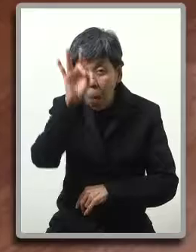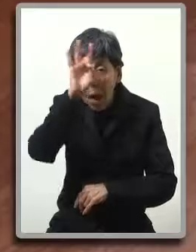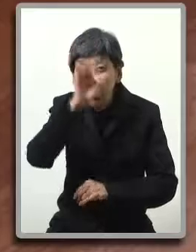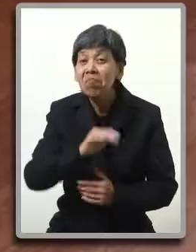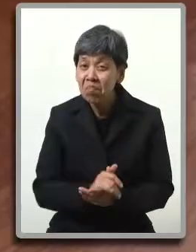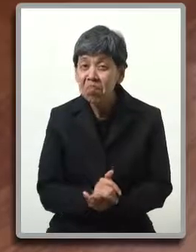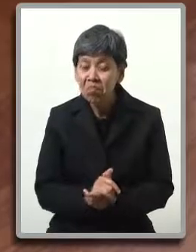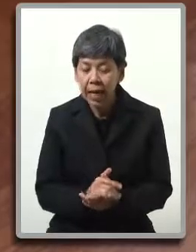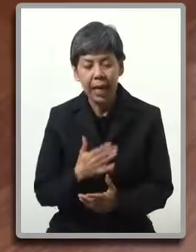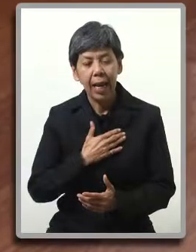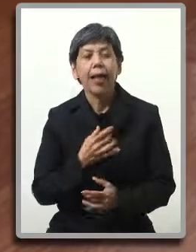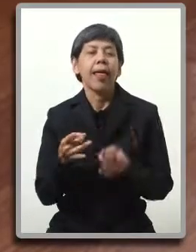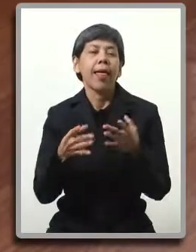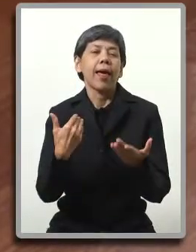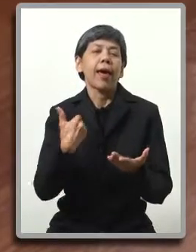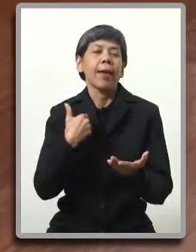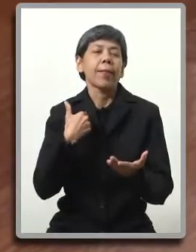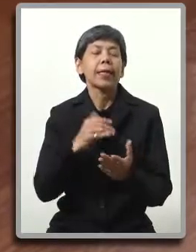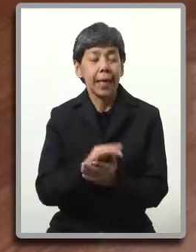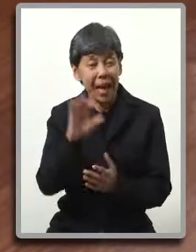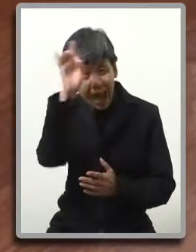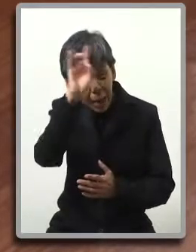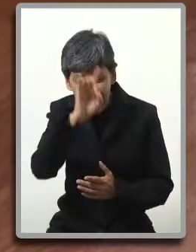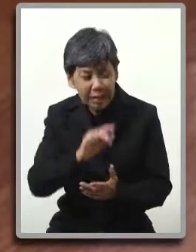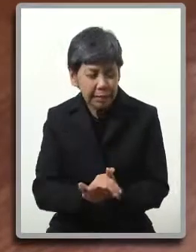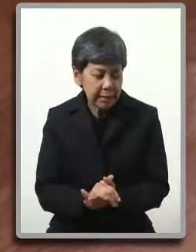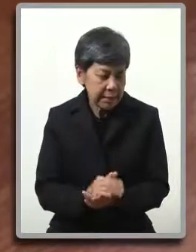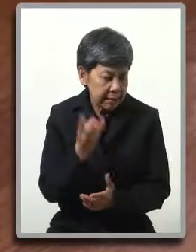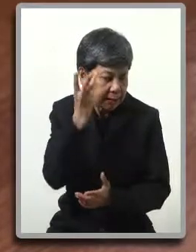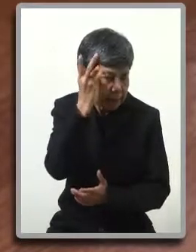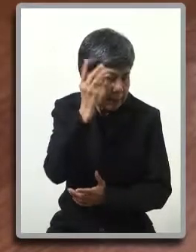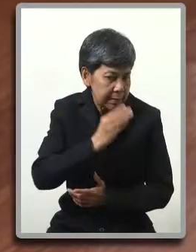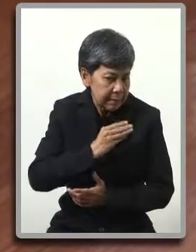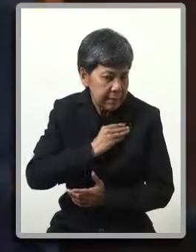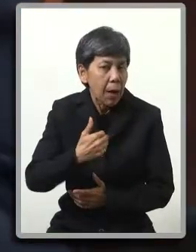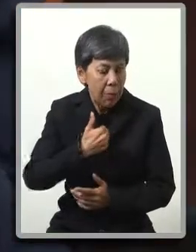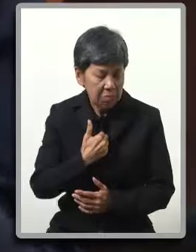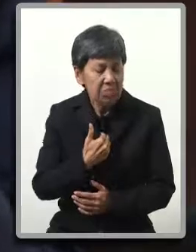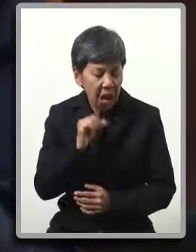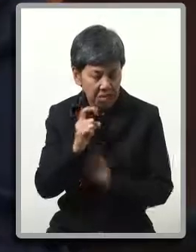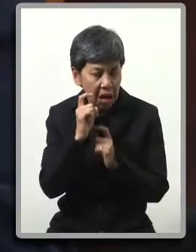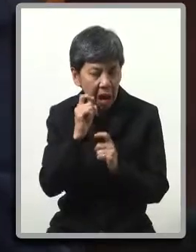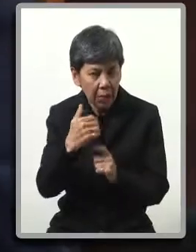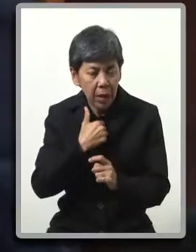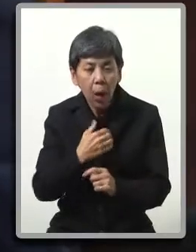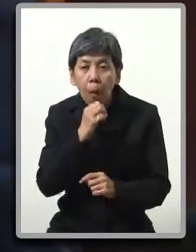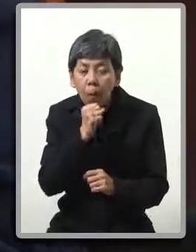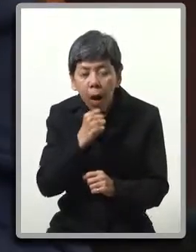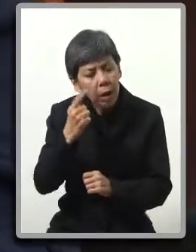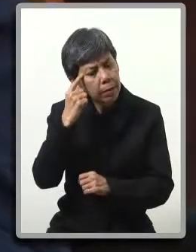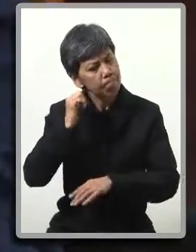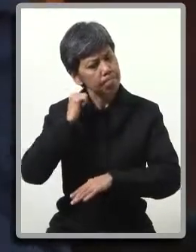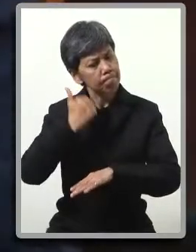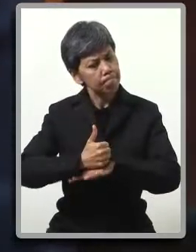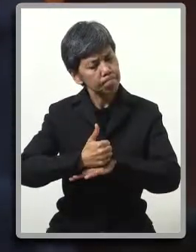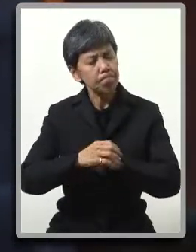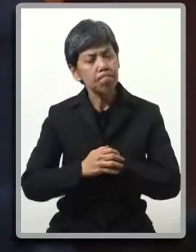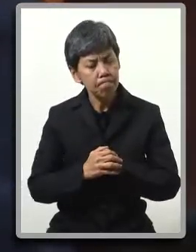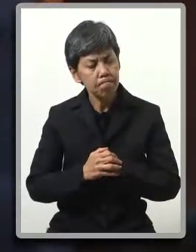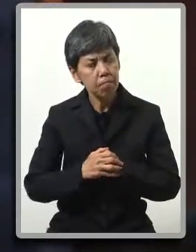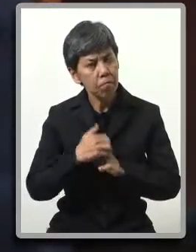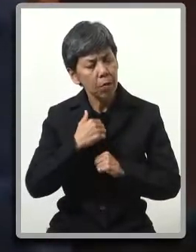Fast and Furious 8นะฮะเราล้อกันขนาดนั้นสาย8พูดไปใครก็กลัวมันน่ากลัวจริงๆอ่ะ คร ับ พอผมมานั่งเป็น